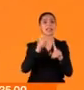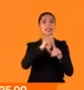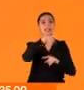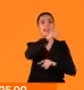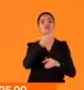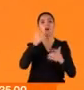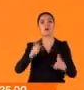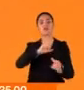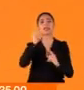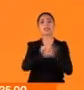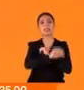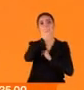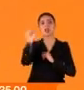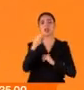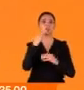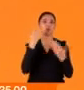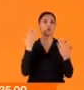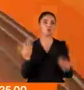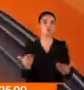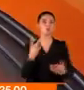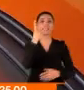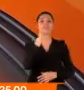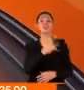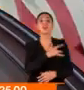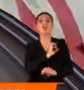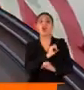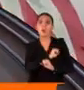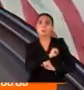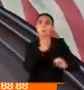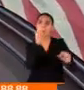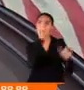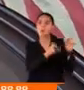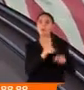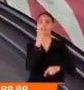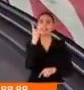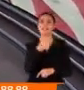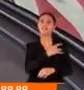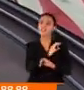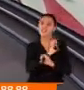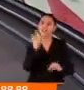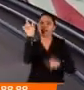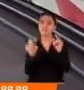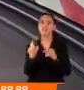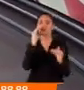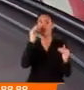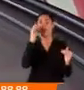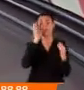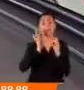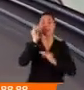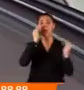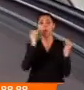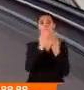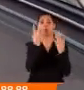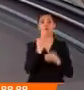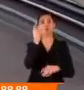DAEŞ'in Afganistan'daki terör saldırısını konuşuyor. İki canlı bomba, iki cani, insanlıktan nasibini almamış iki